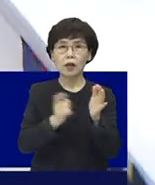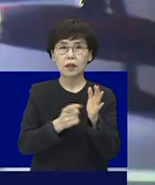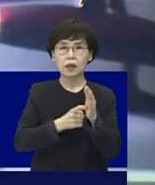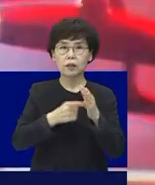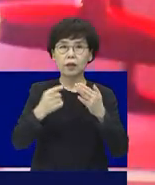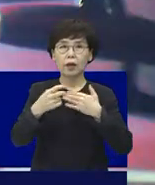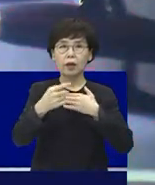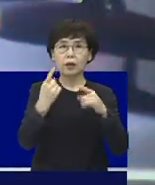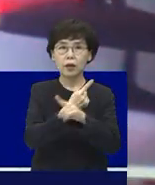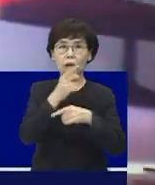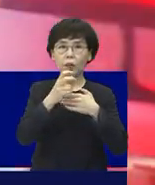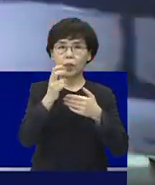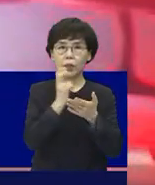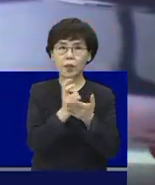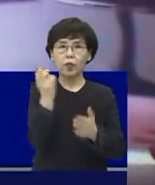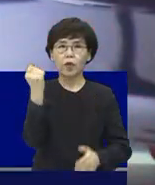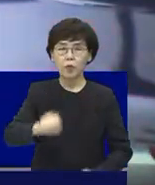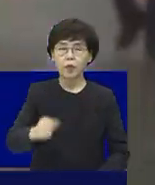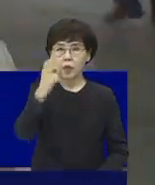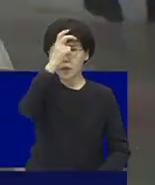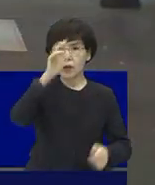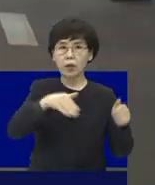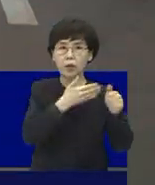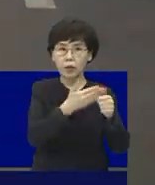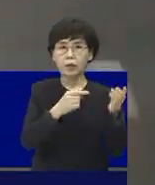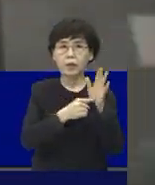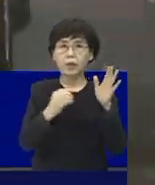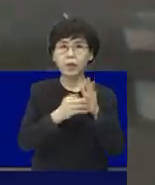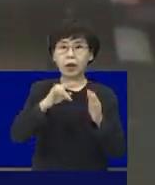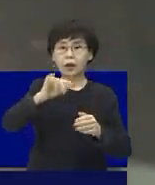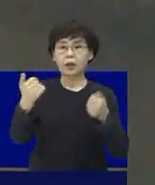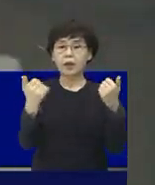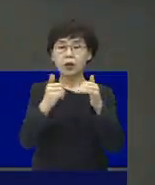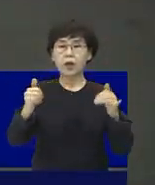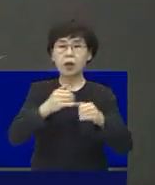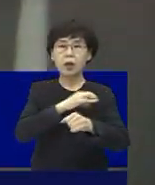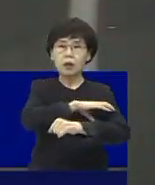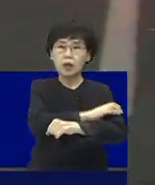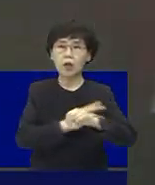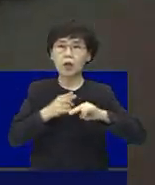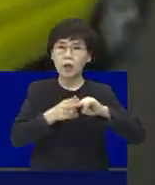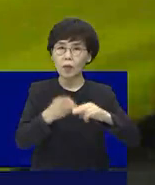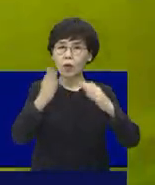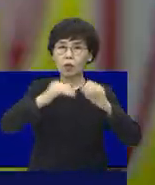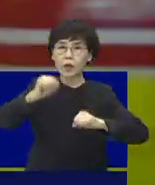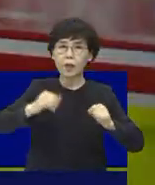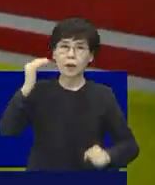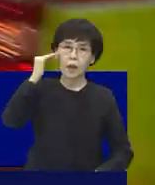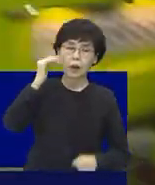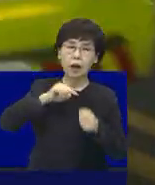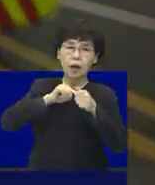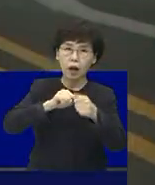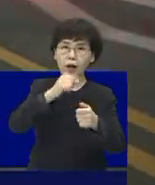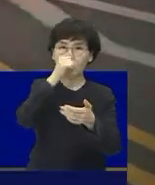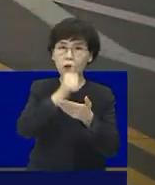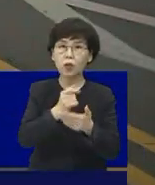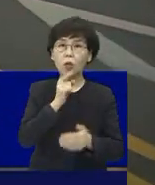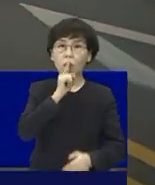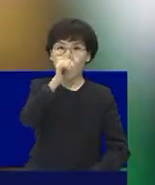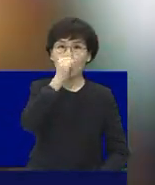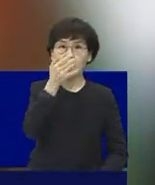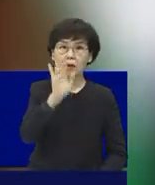위반 혐의로 검찰에 송치했다고 밝혔습니다. 신 의원은 직권남용과 공무집행방해, 강요 등의 혐의로도